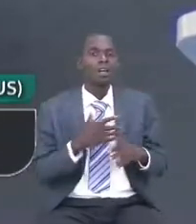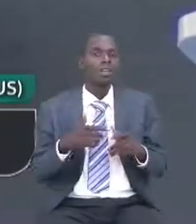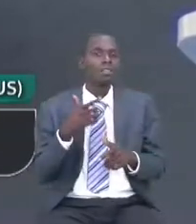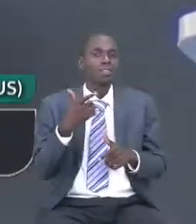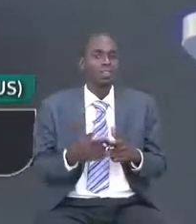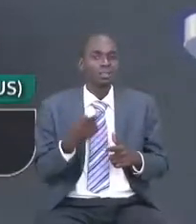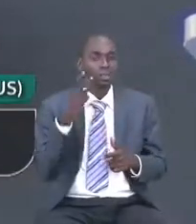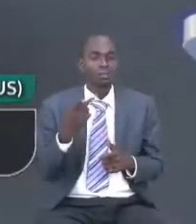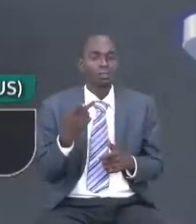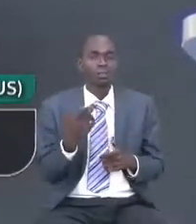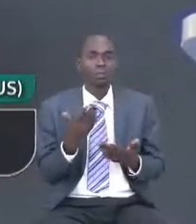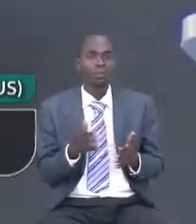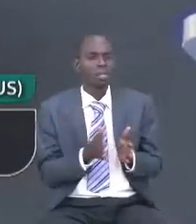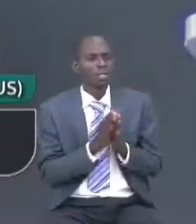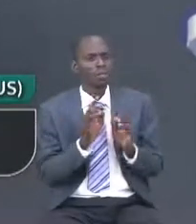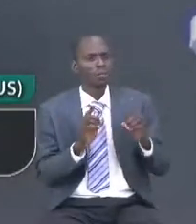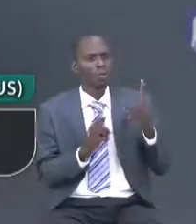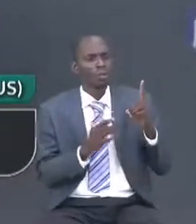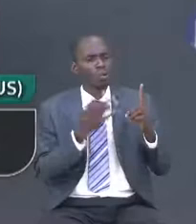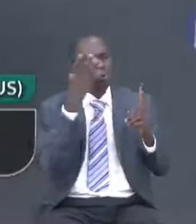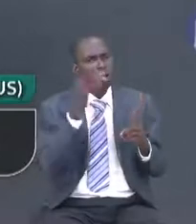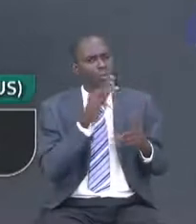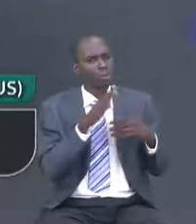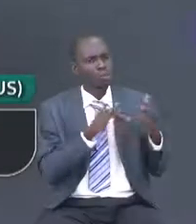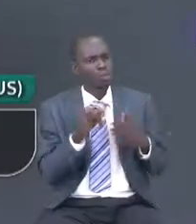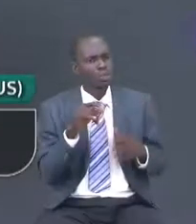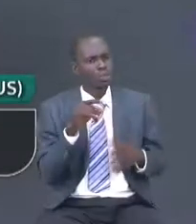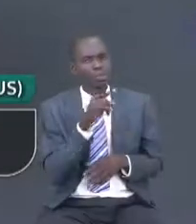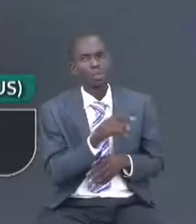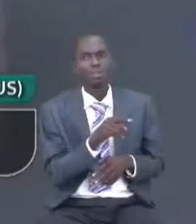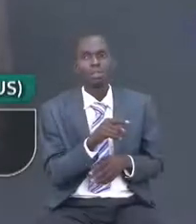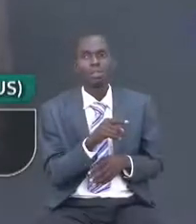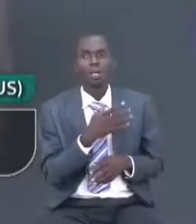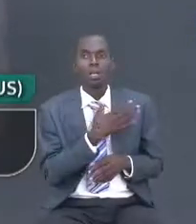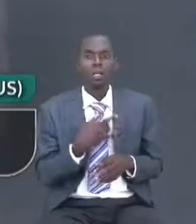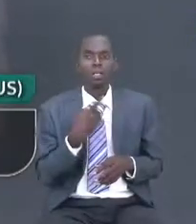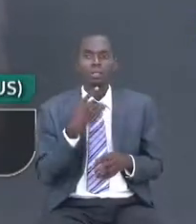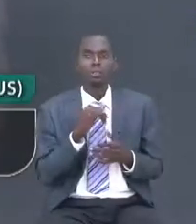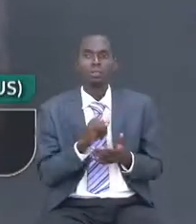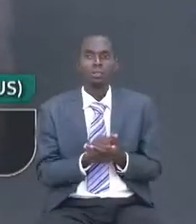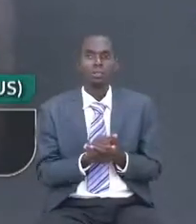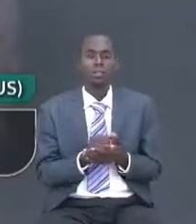cathédrale. Alors, ils ont demandé au premier, pourquoi est-ce que tu fais ceci? Il a dit, je le